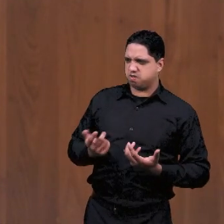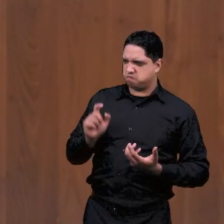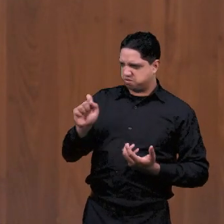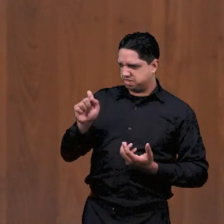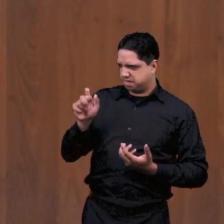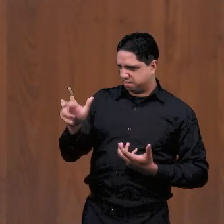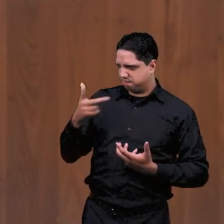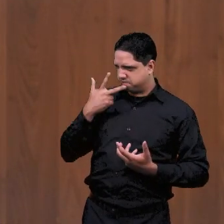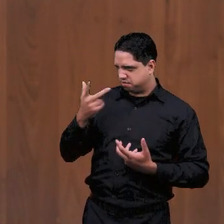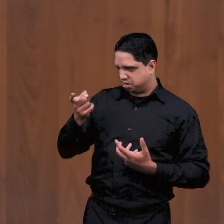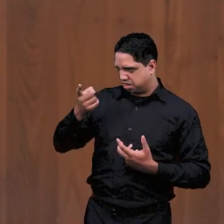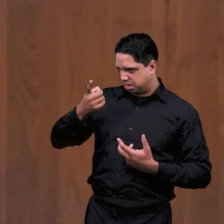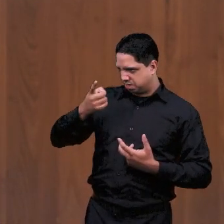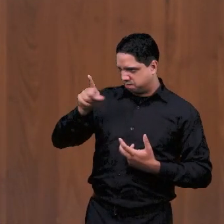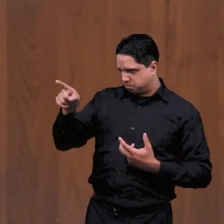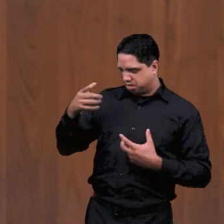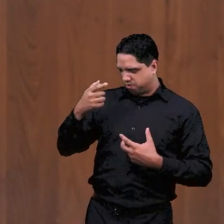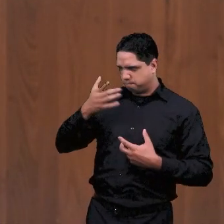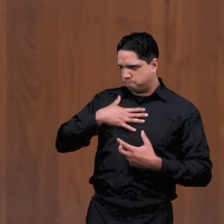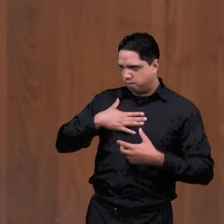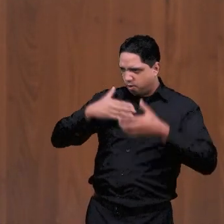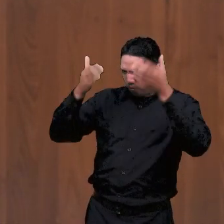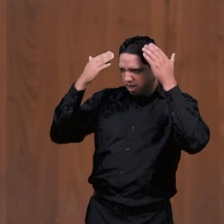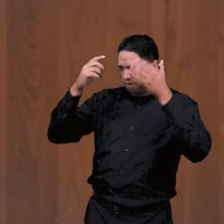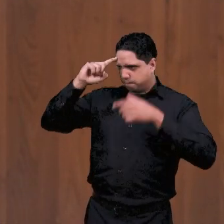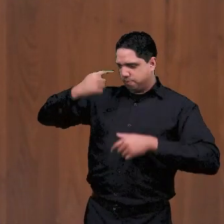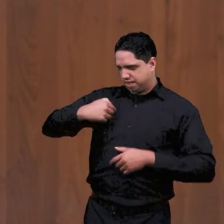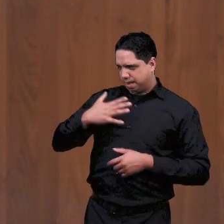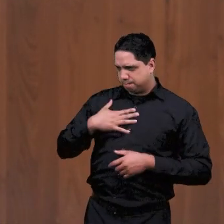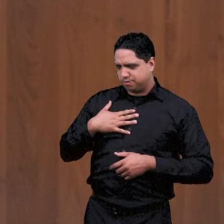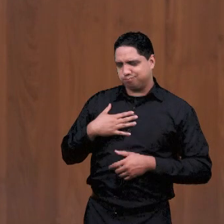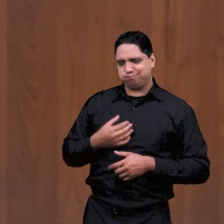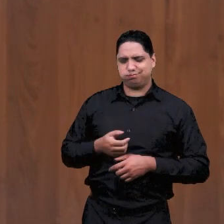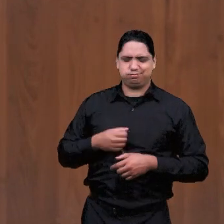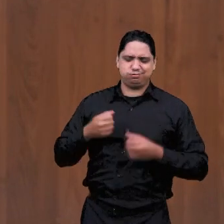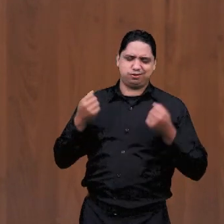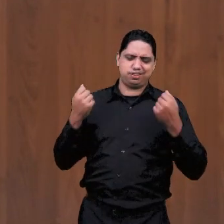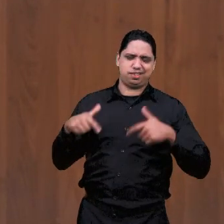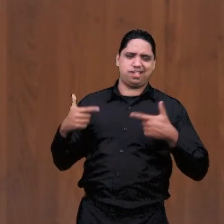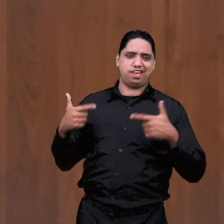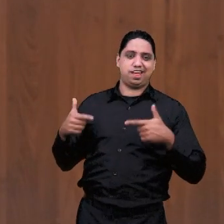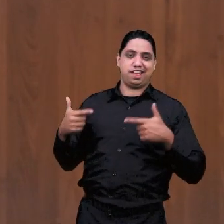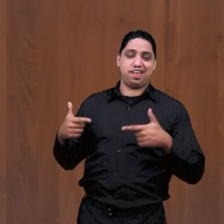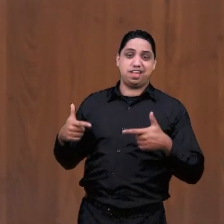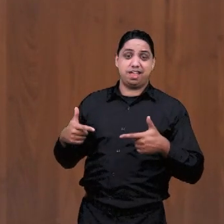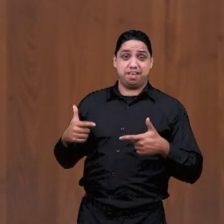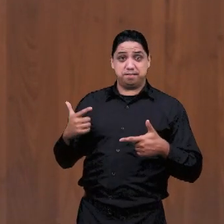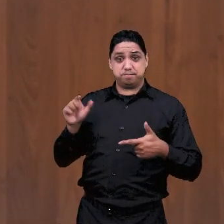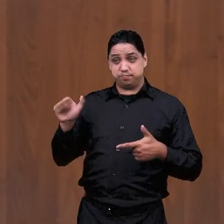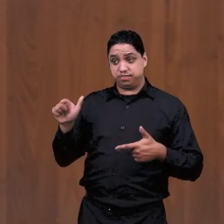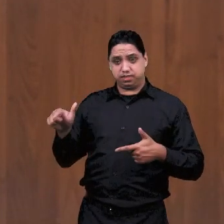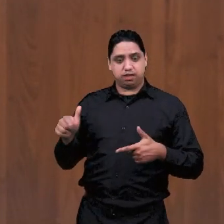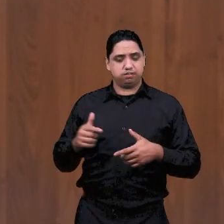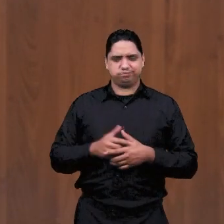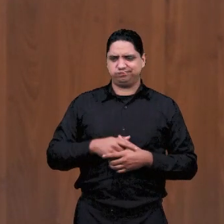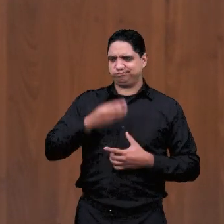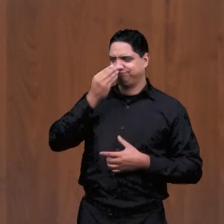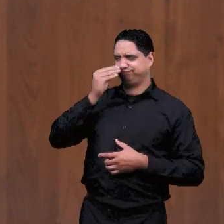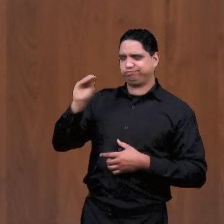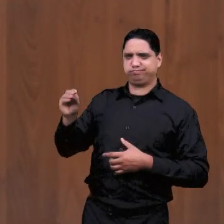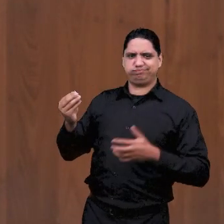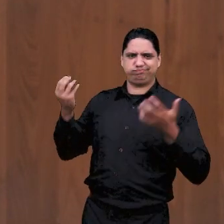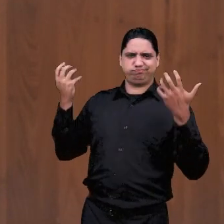alors, cela veut dire que tu seras notre roi et tu vas nous commander? Et les frères de Joseph l'ont